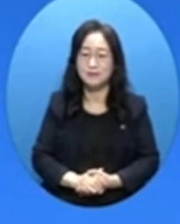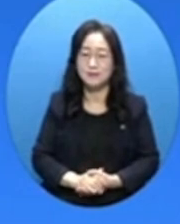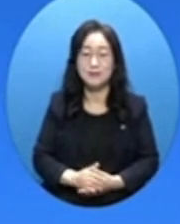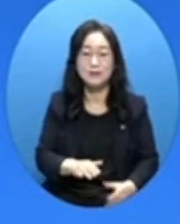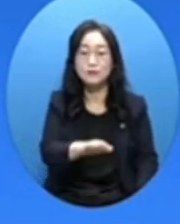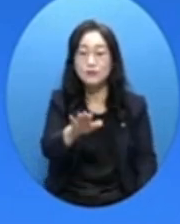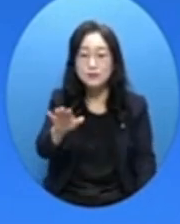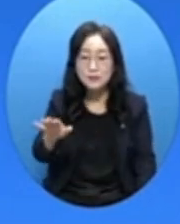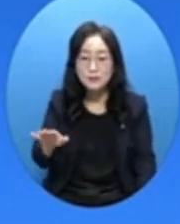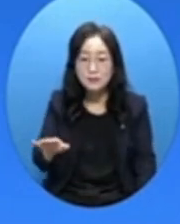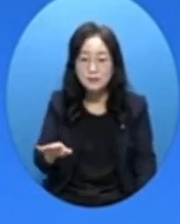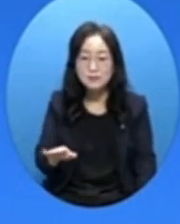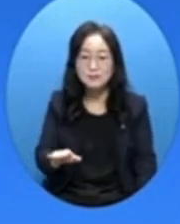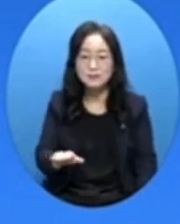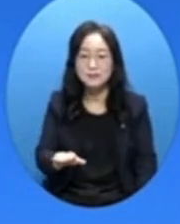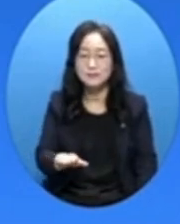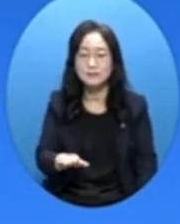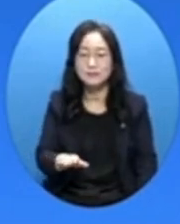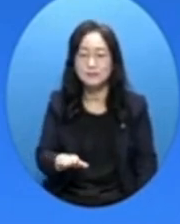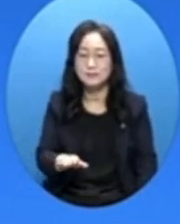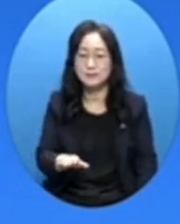우리가